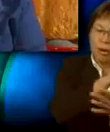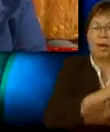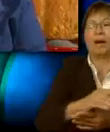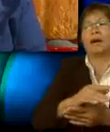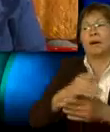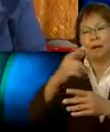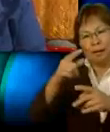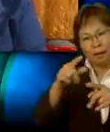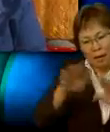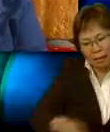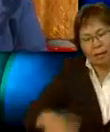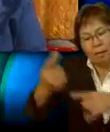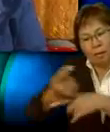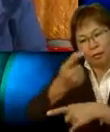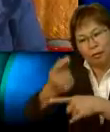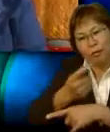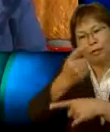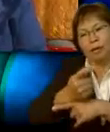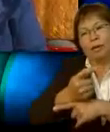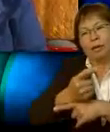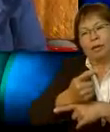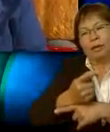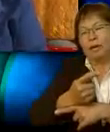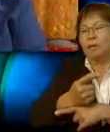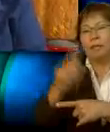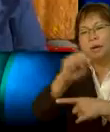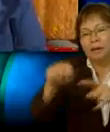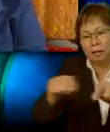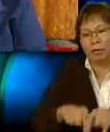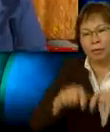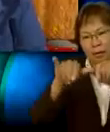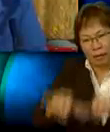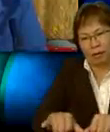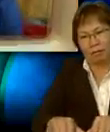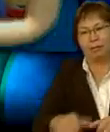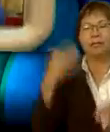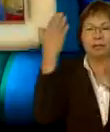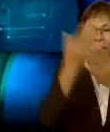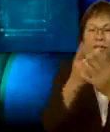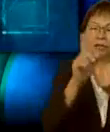praktikkan pada bila-bila masa, tidak kira di mana adik-adik berada, sehingga bertemu kembali.